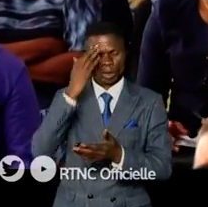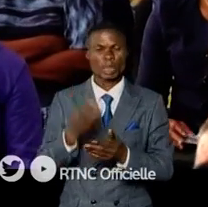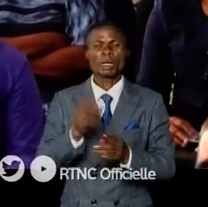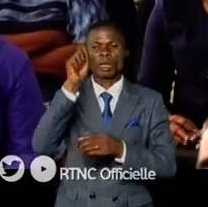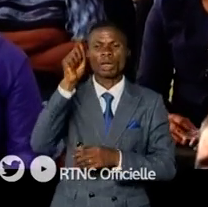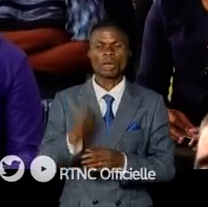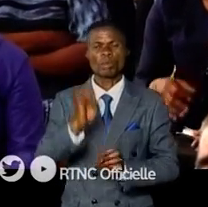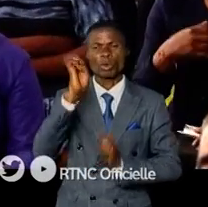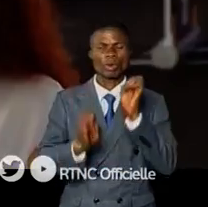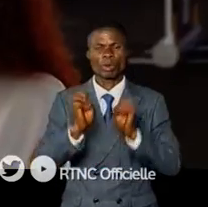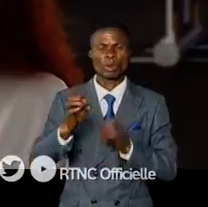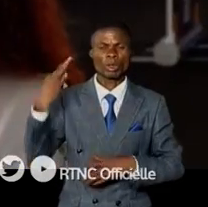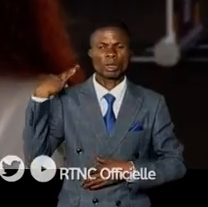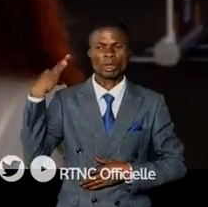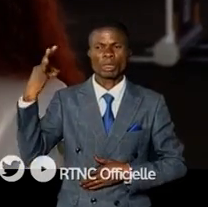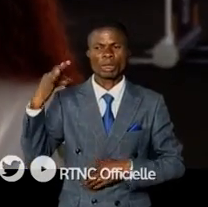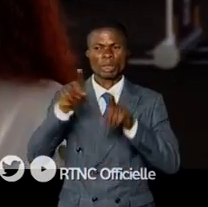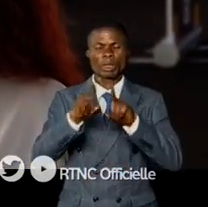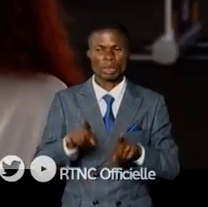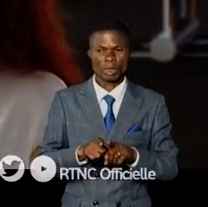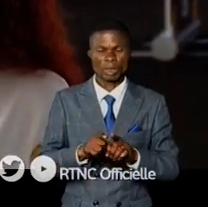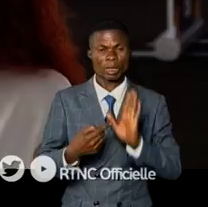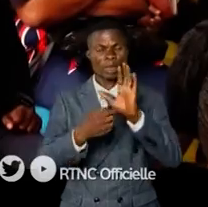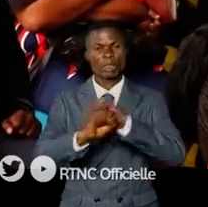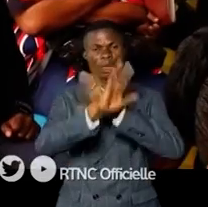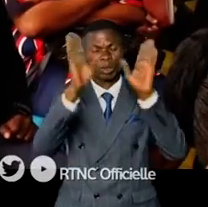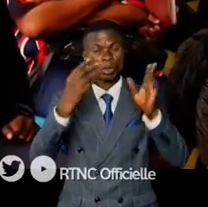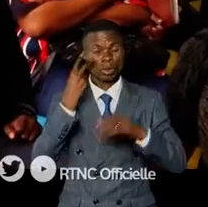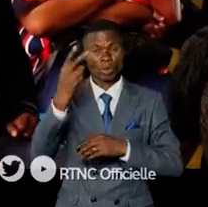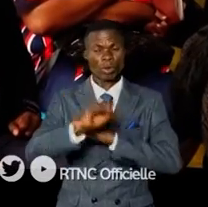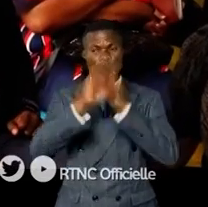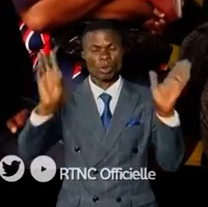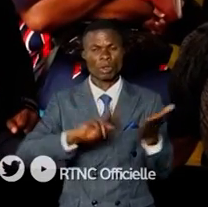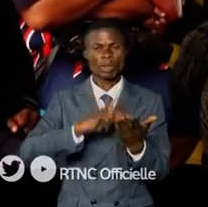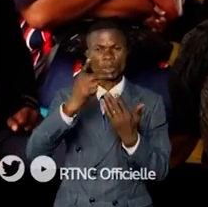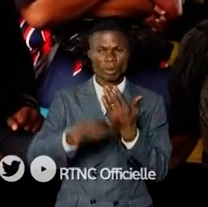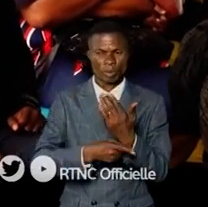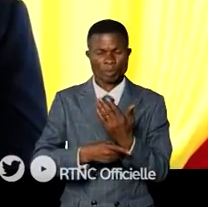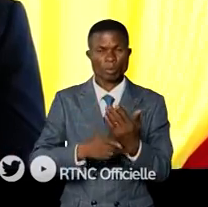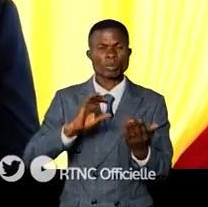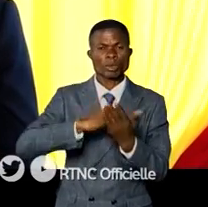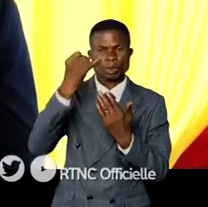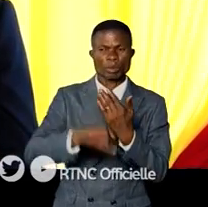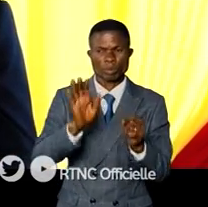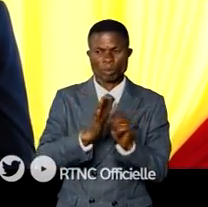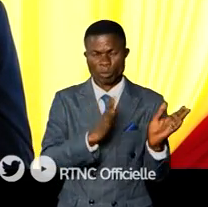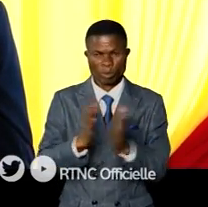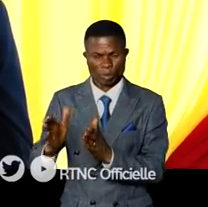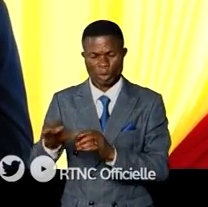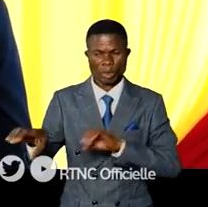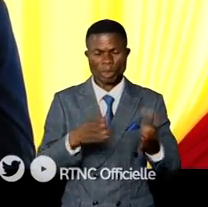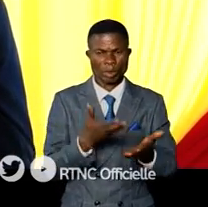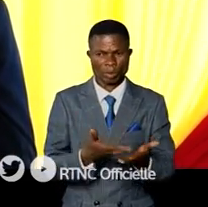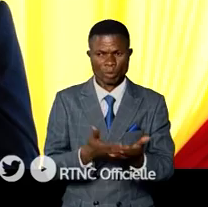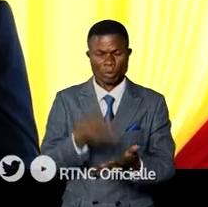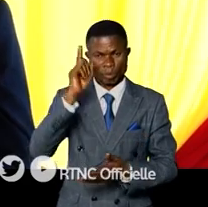des évaluations des candidatures et d'assurer la transparence et la visibilité du projet. Des allocutions ont ponctué la cérémonie.